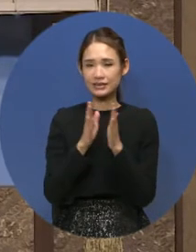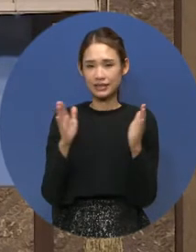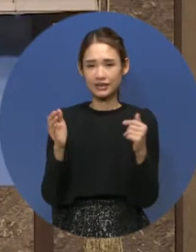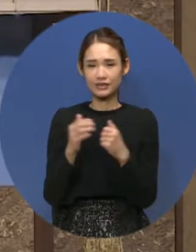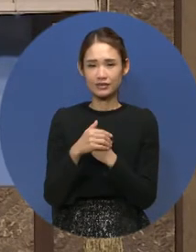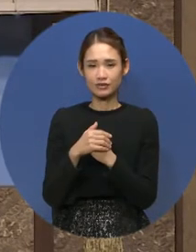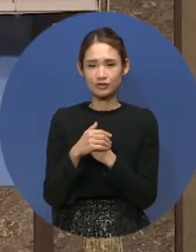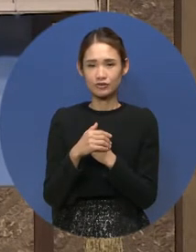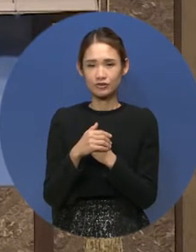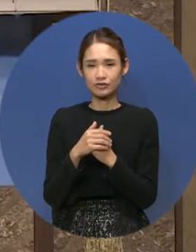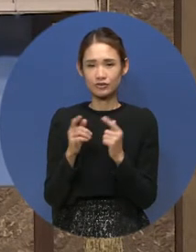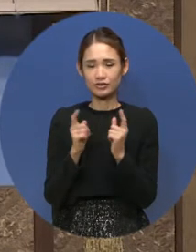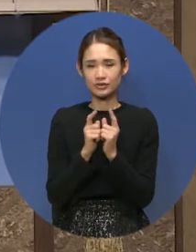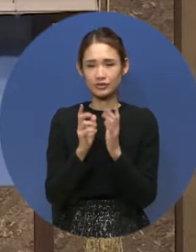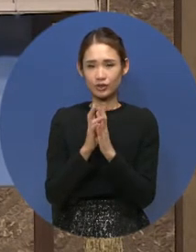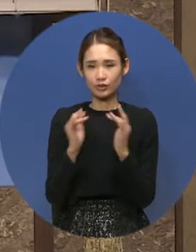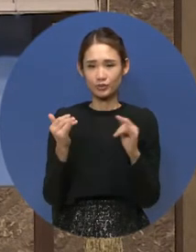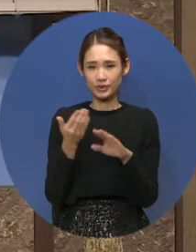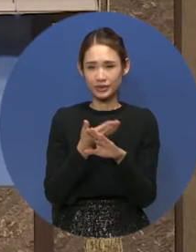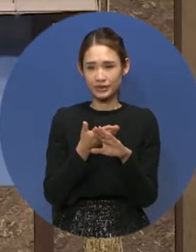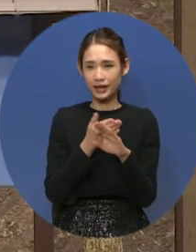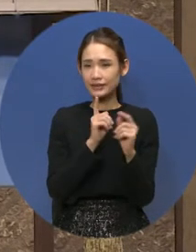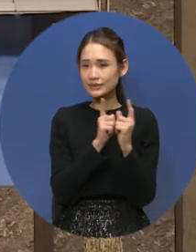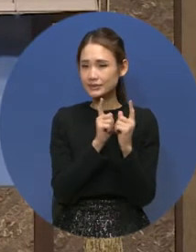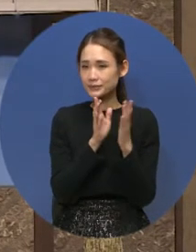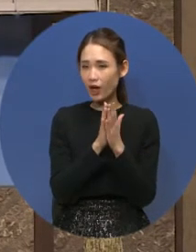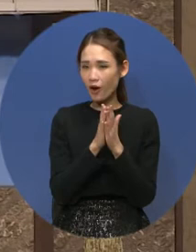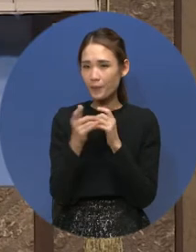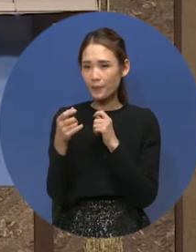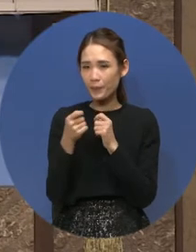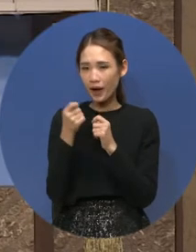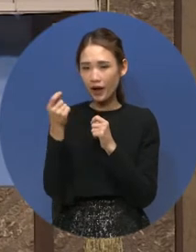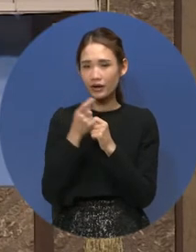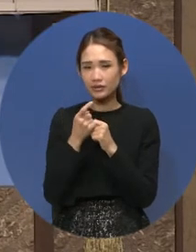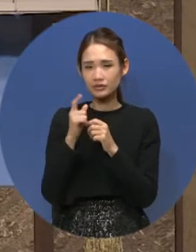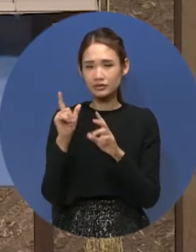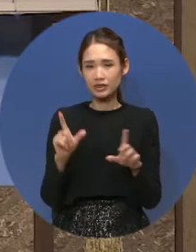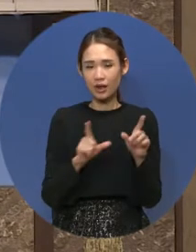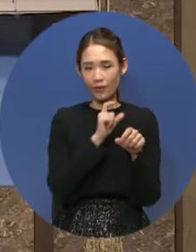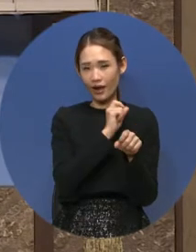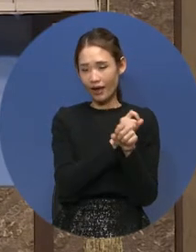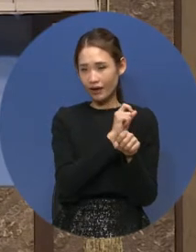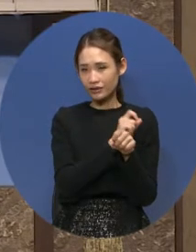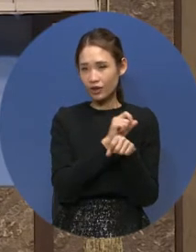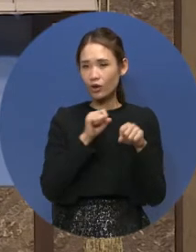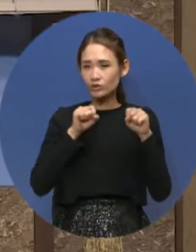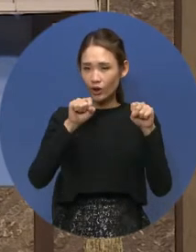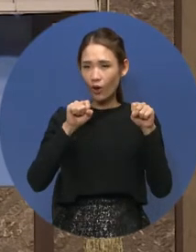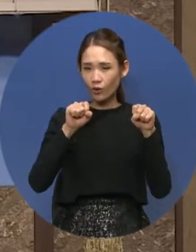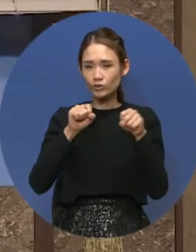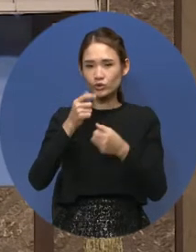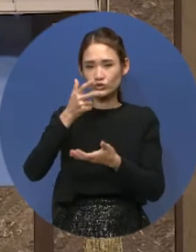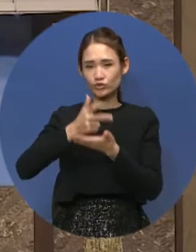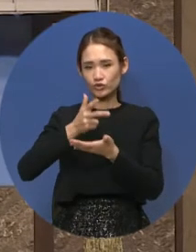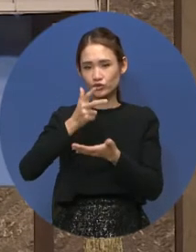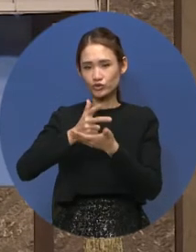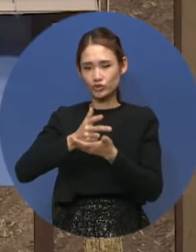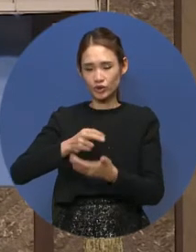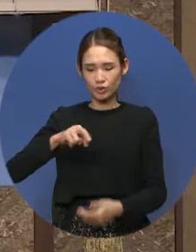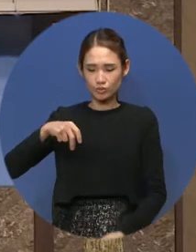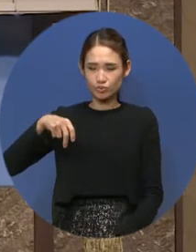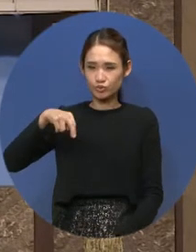그 구민의 피부에 와닿는 그 생활행정, 청소, 주차,